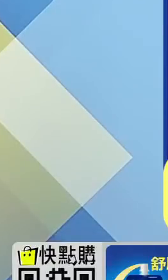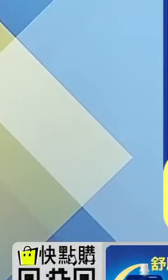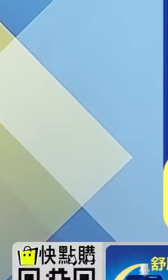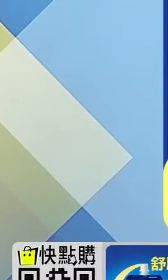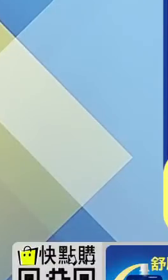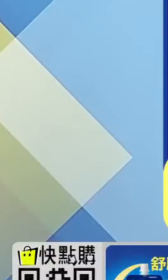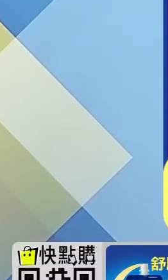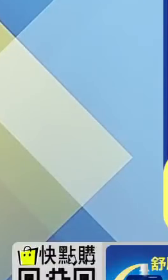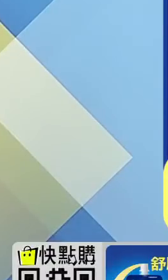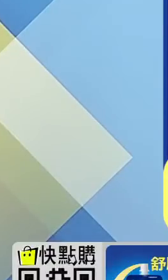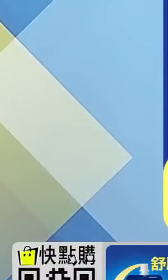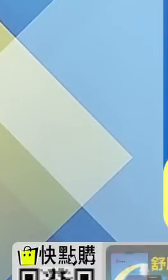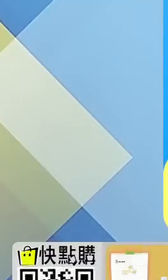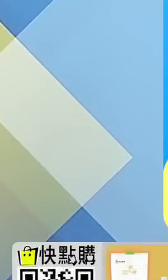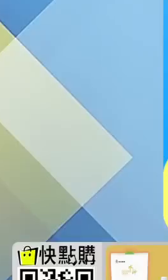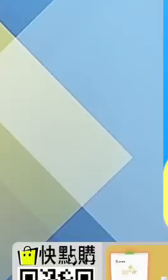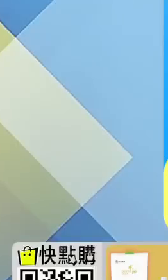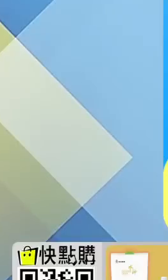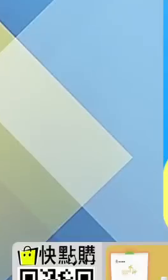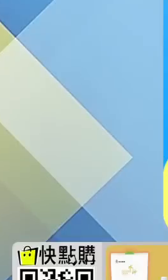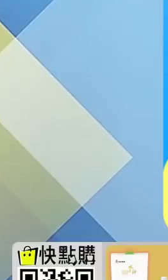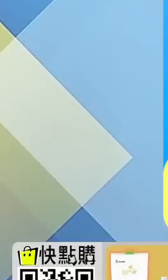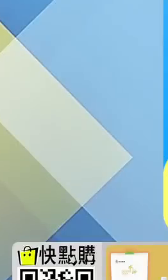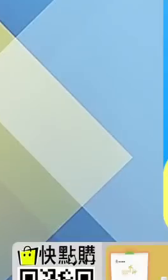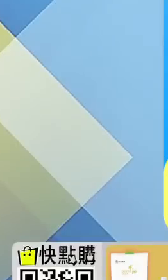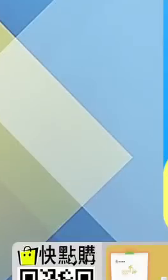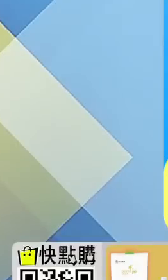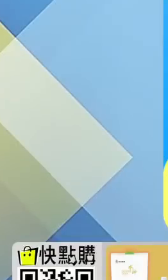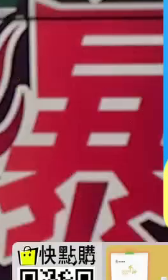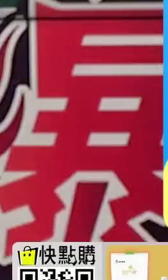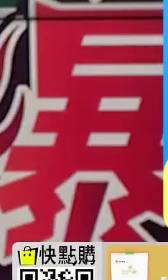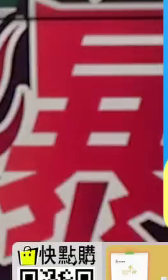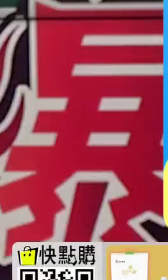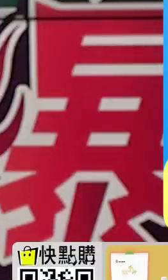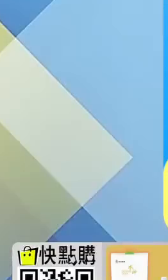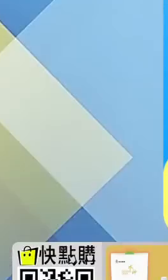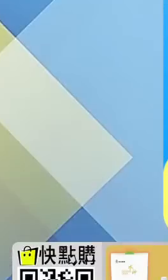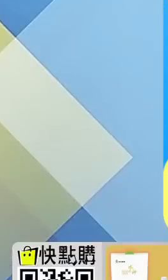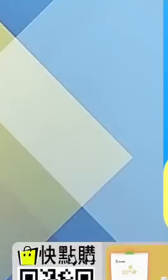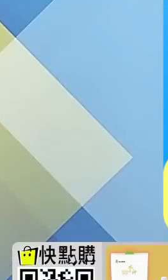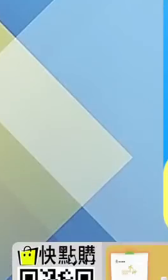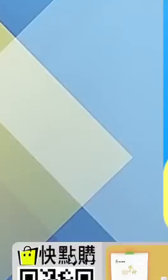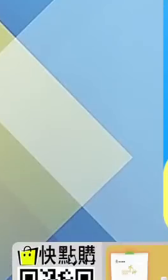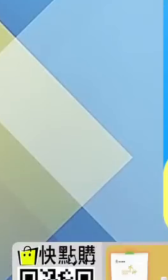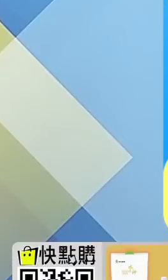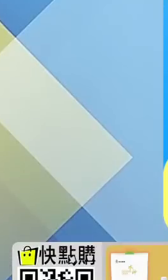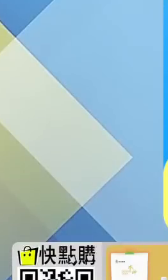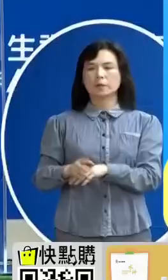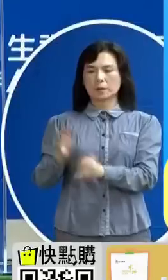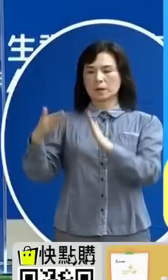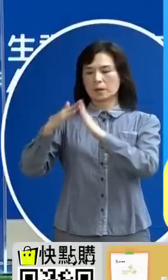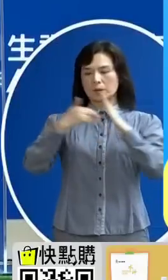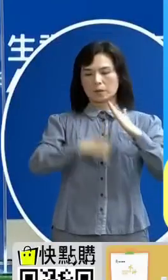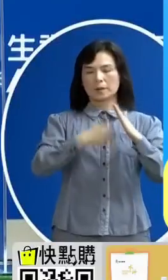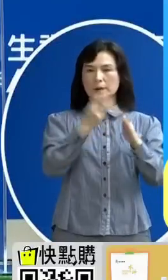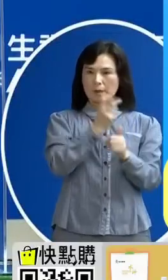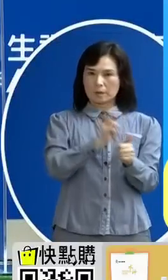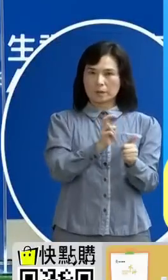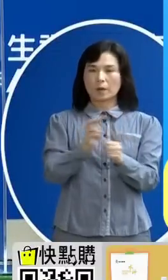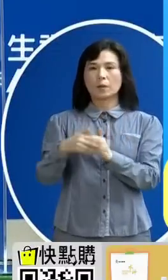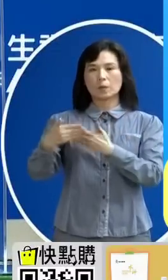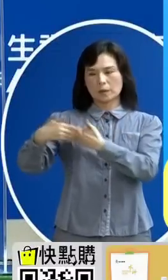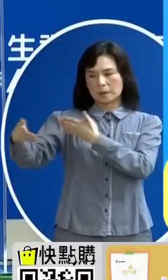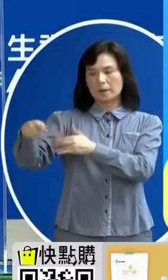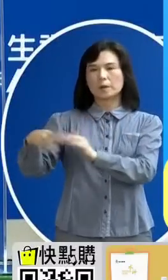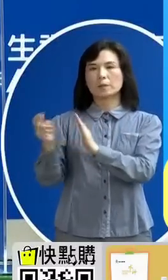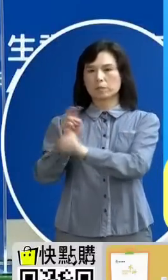质疑说这个公司因为它太小，好，所以它能不能够代理，而是它这个已经跟你的采购是完全是对不上的。